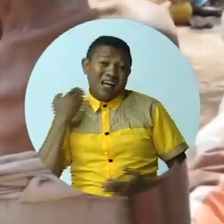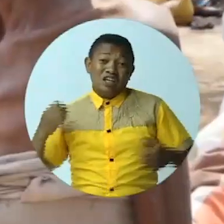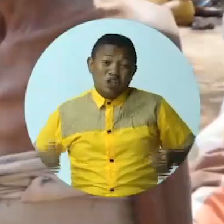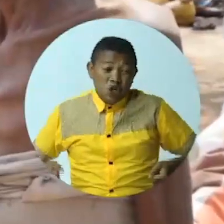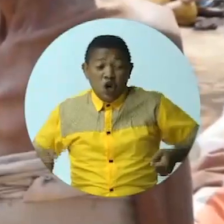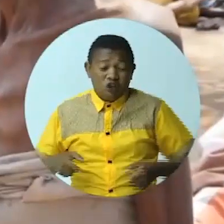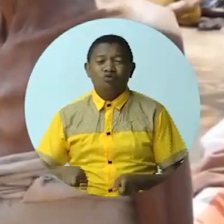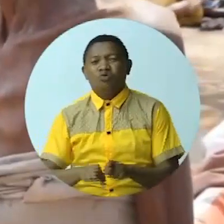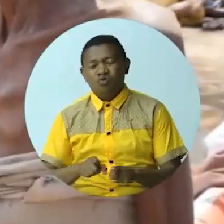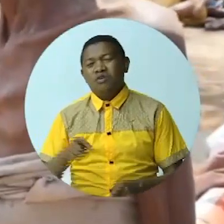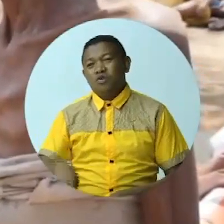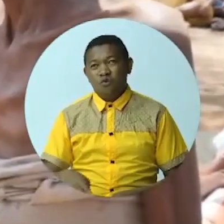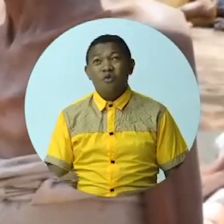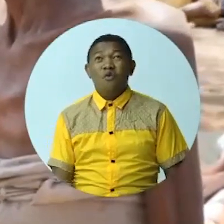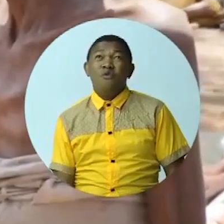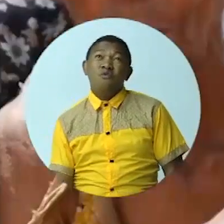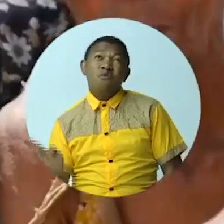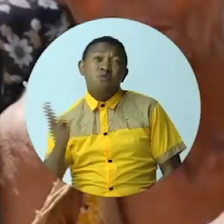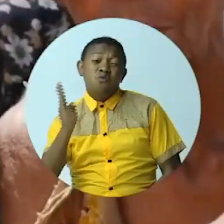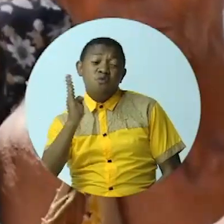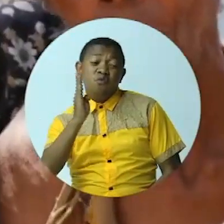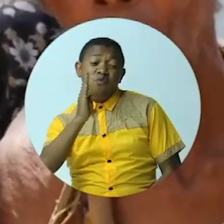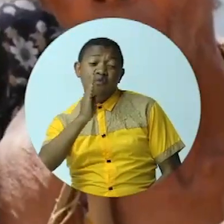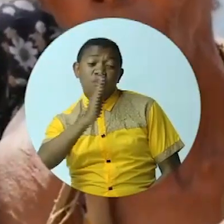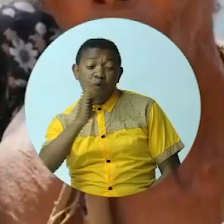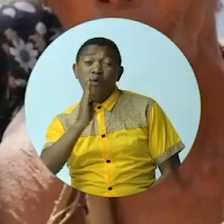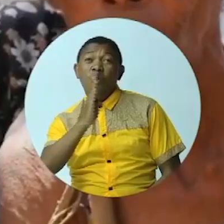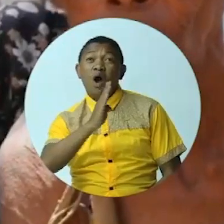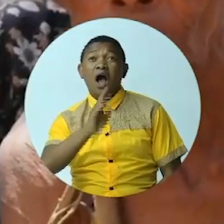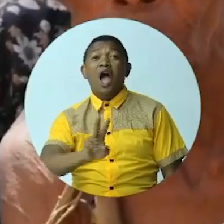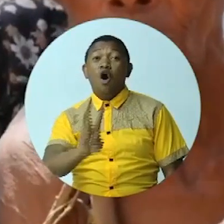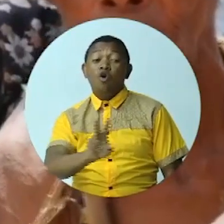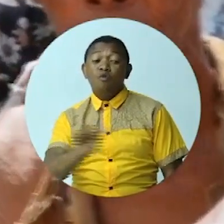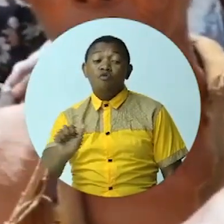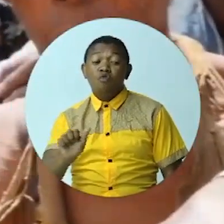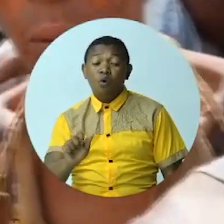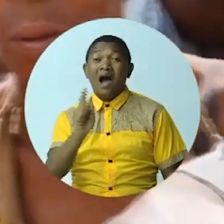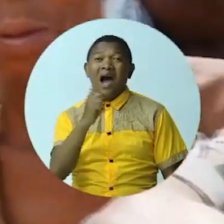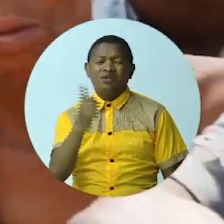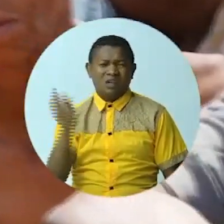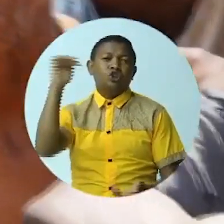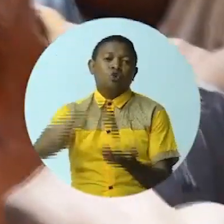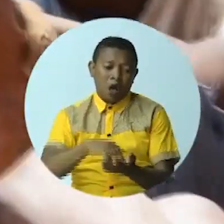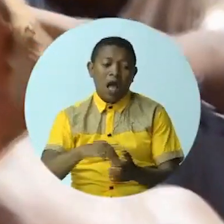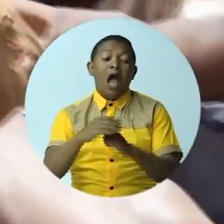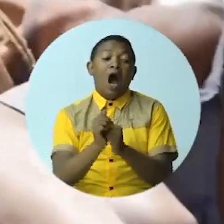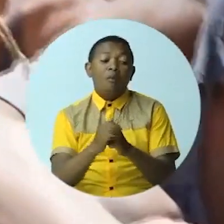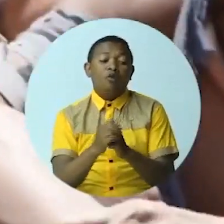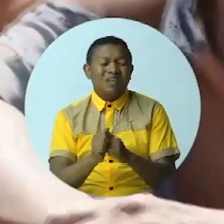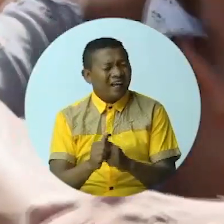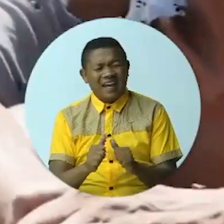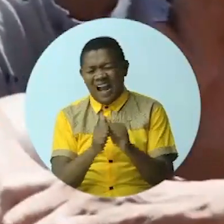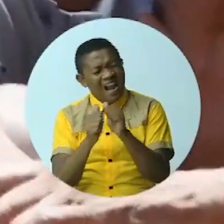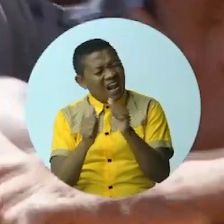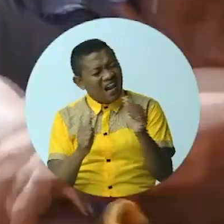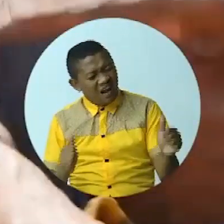dia amin'ny roa ambin'ny folo atoandro vao tonga any Ambosary. Miteny amin'io efa tsy ampy rano, miteny amin'io efa